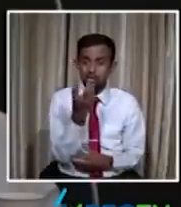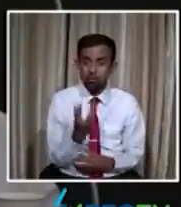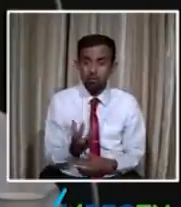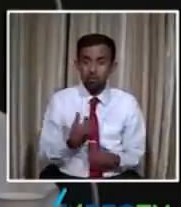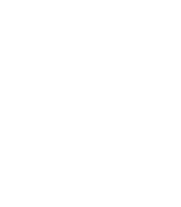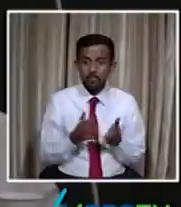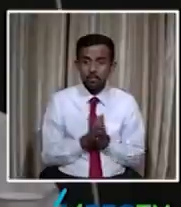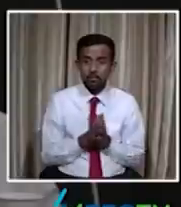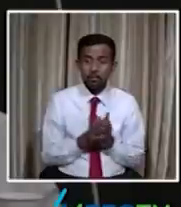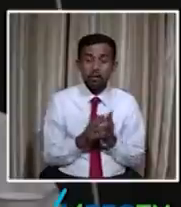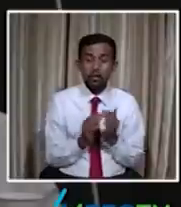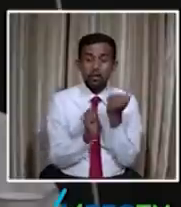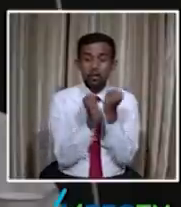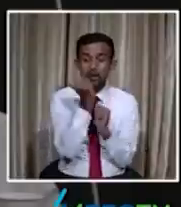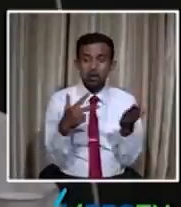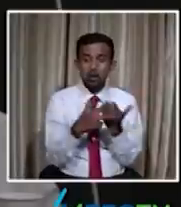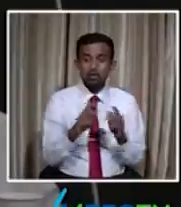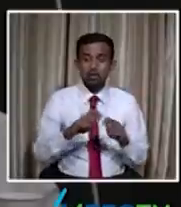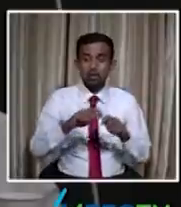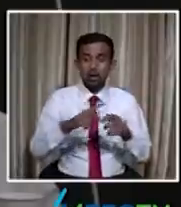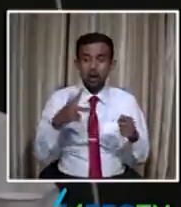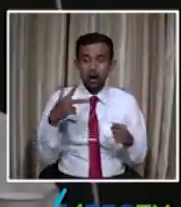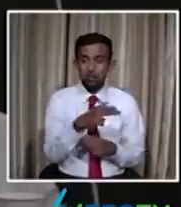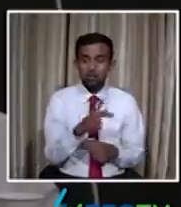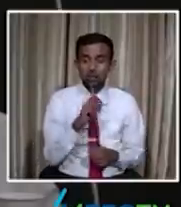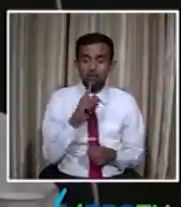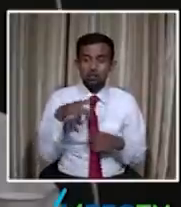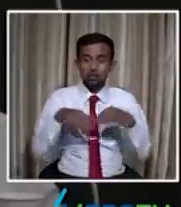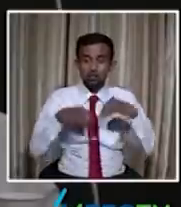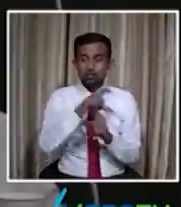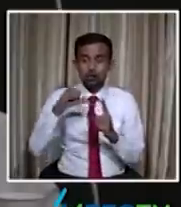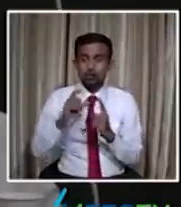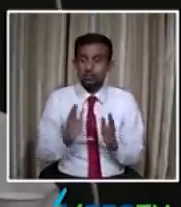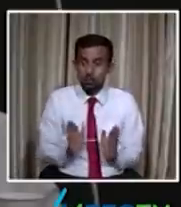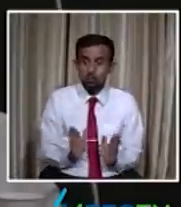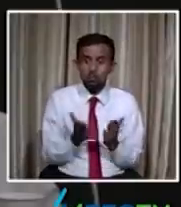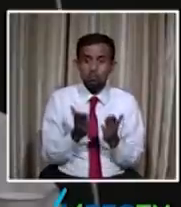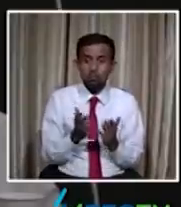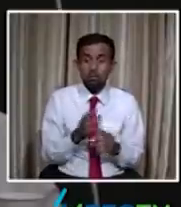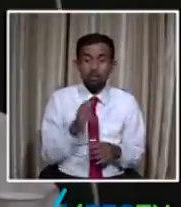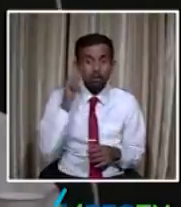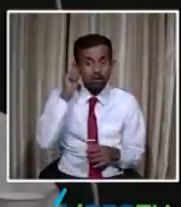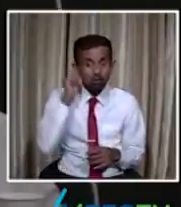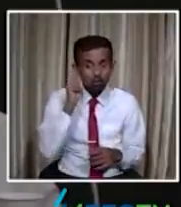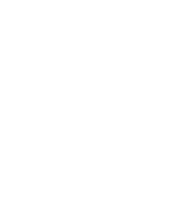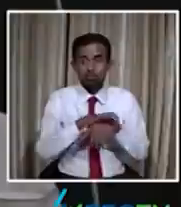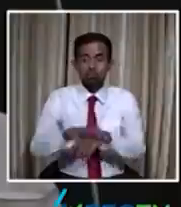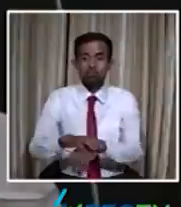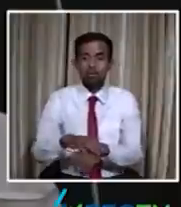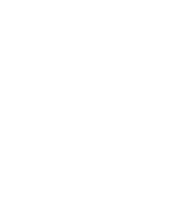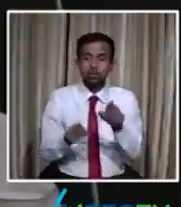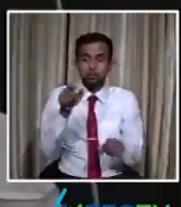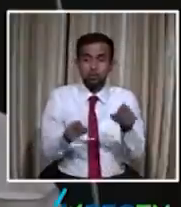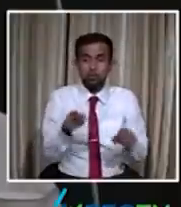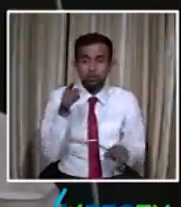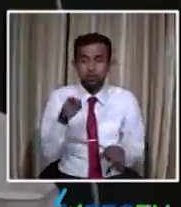තමන්ගේ සමෘද්ධි කාඩ් එක කපනවා කියන පරණ දේශපාලන සංස්කෘතිය ආරම්භය කණින් ඇදගෙන මේ කොළඹට ගාල් කරපු අහිංසක